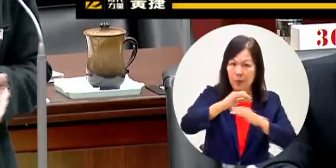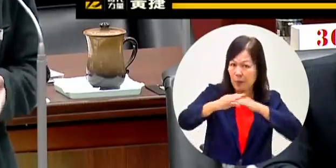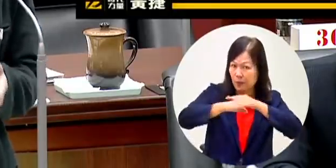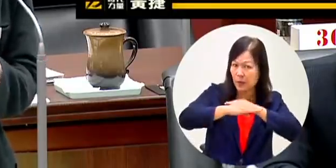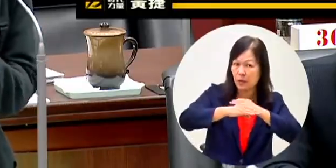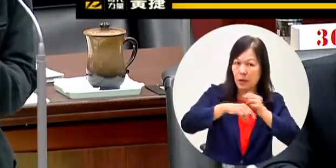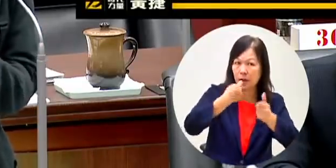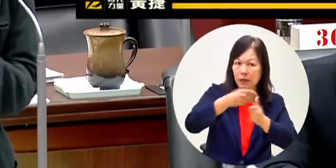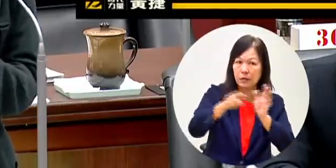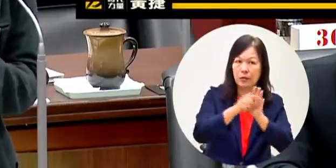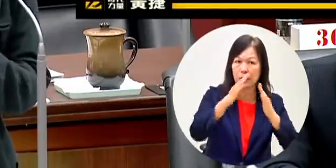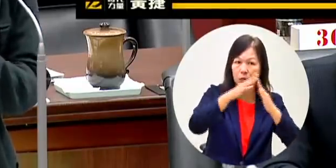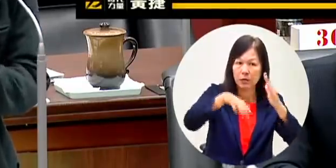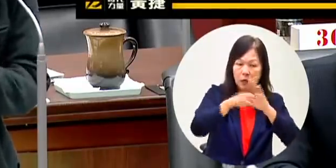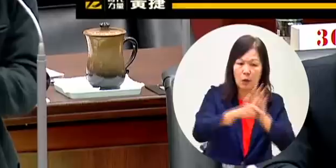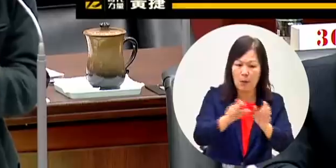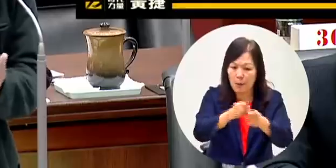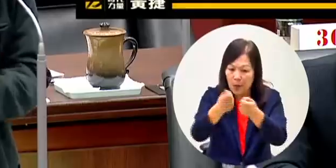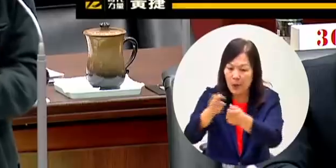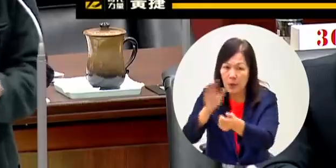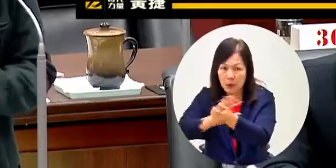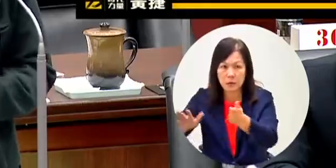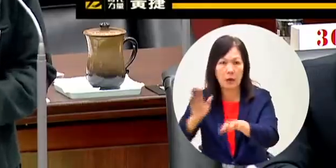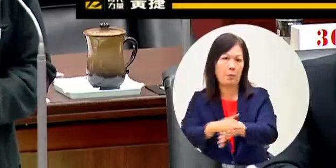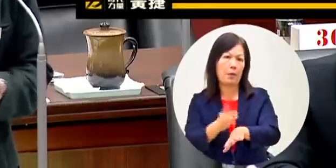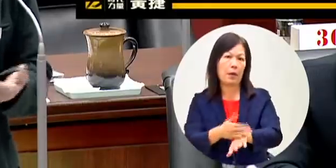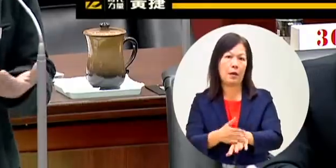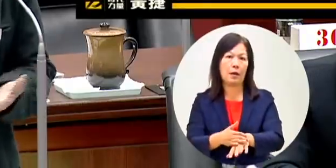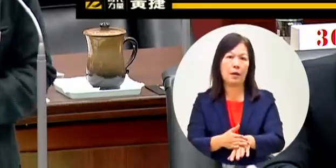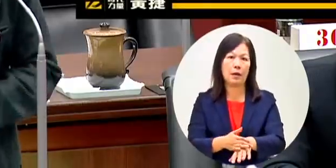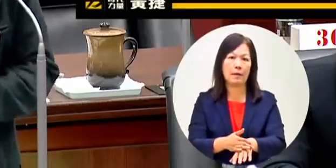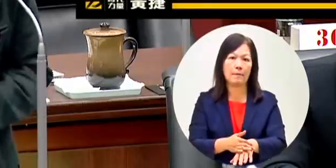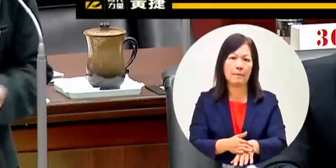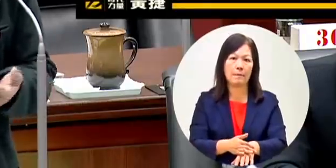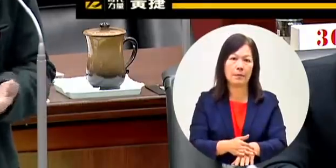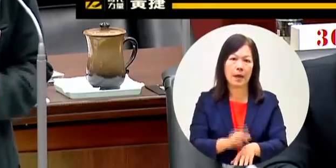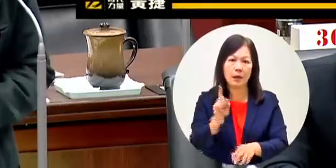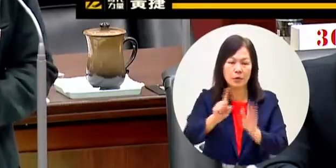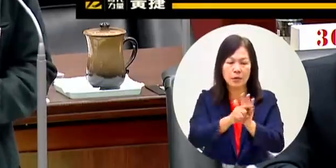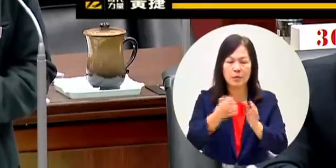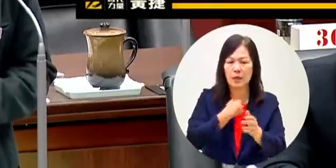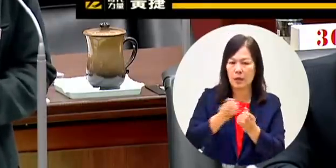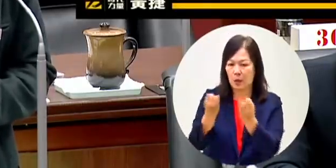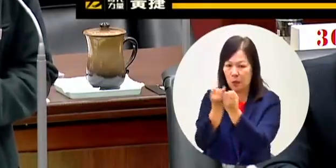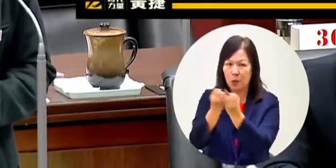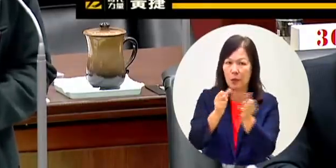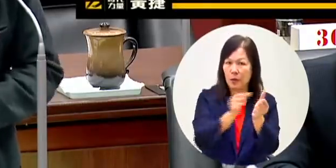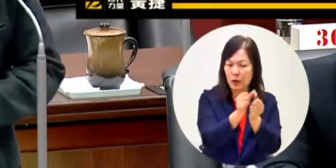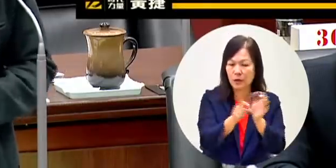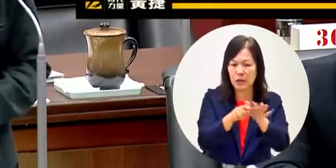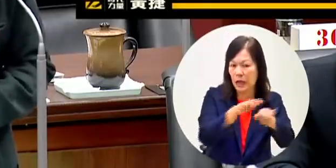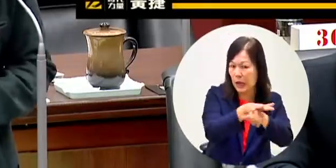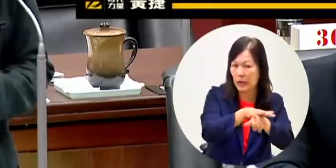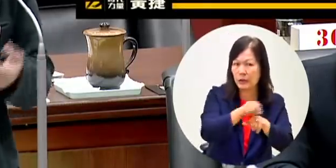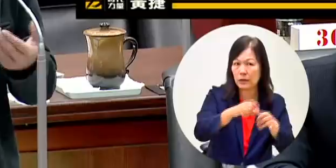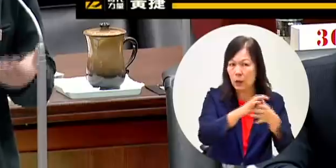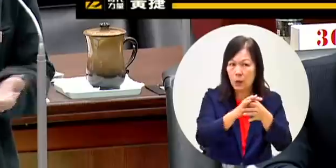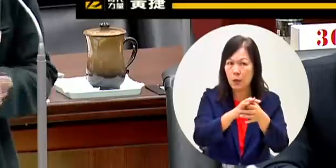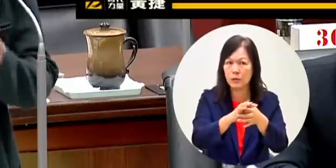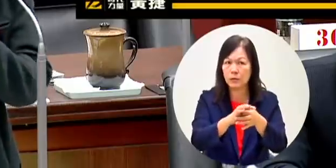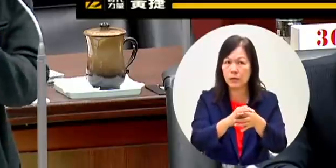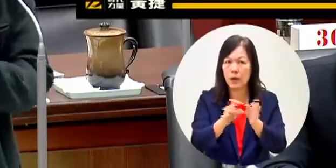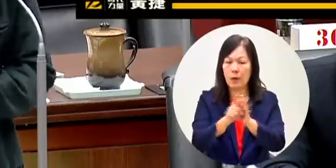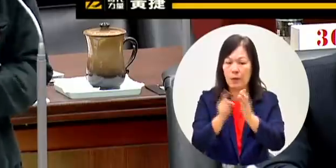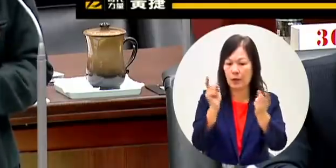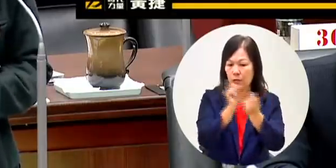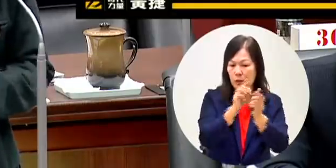也不会因为有同性跟同性之间的爱情的关系就影响我们对于家庭的认识。这些可